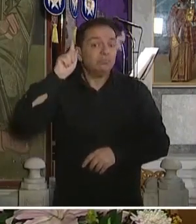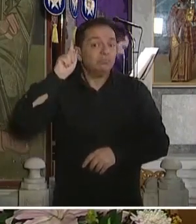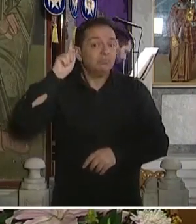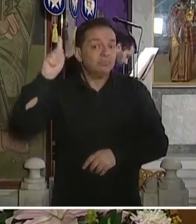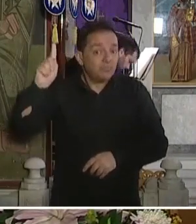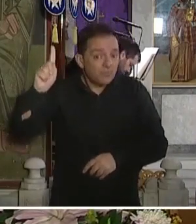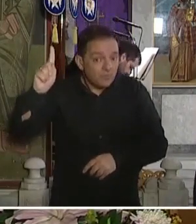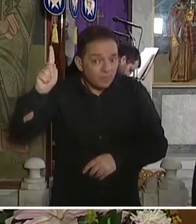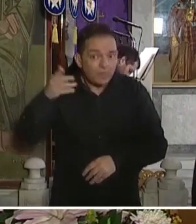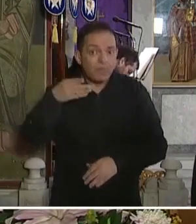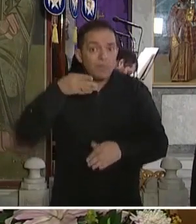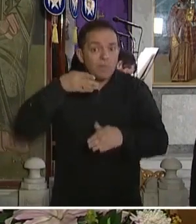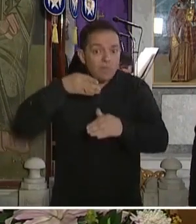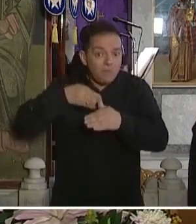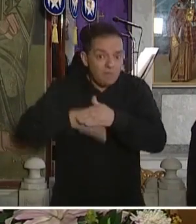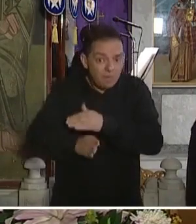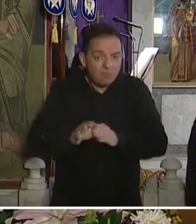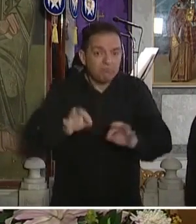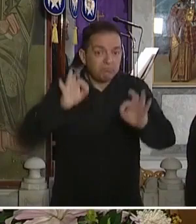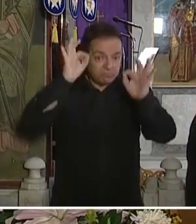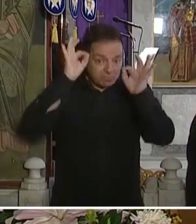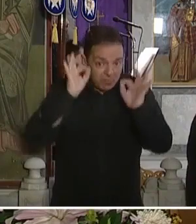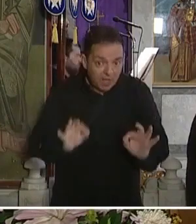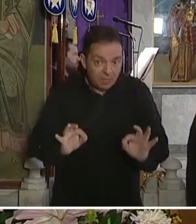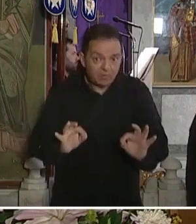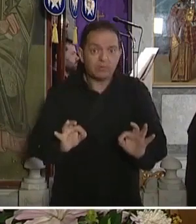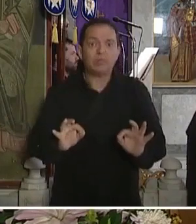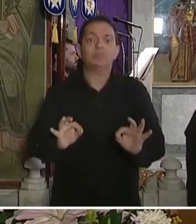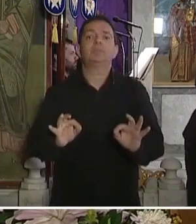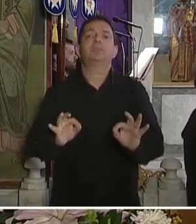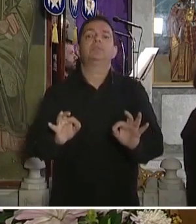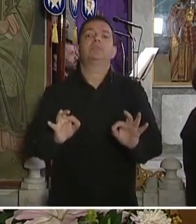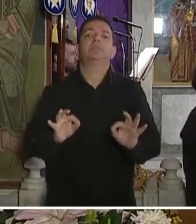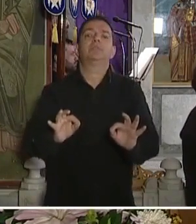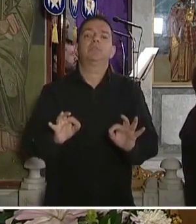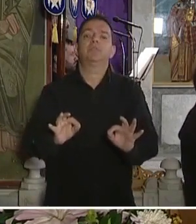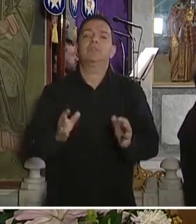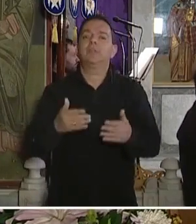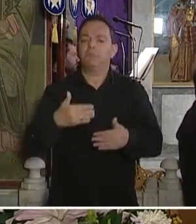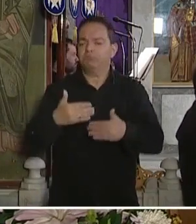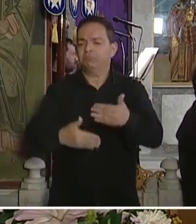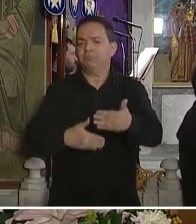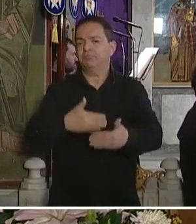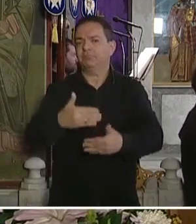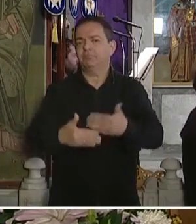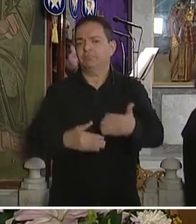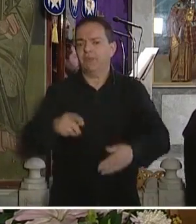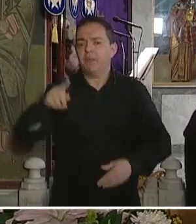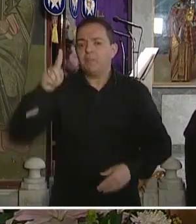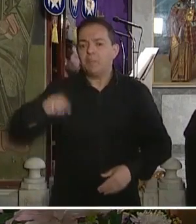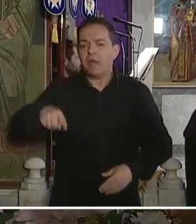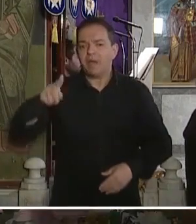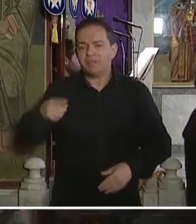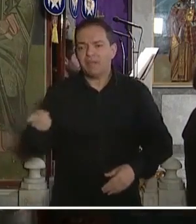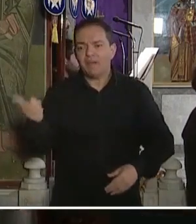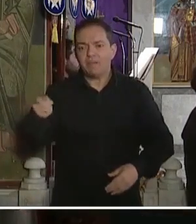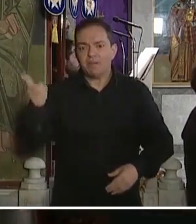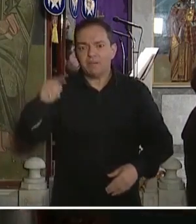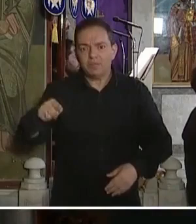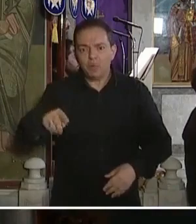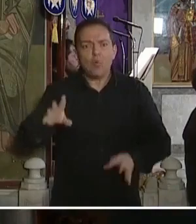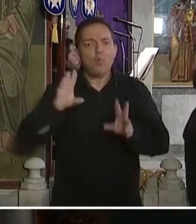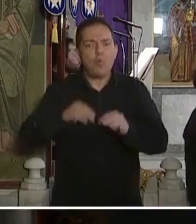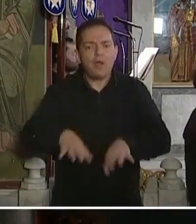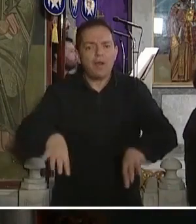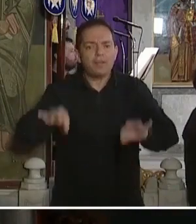μας εισάγει ενεργά, θα μπορούσαμε να πούμε, στις επόμενες μέρες, που είναι το μυστήριο